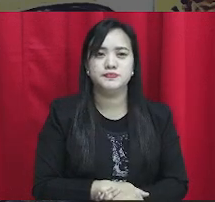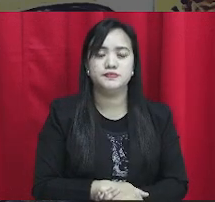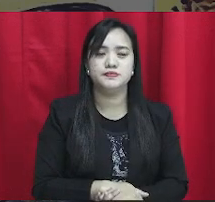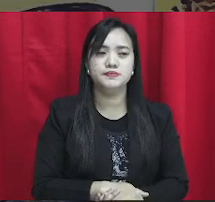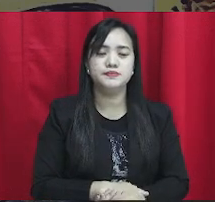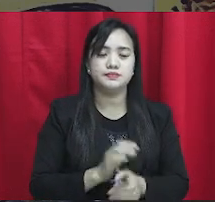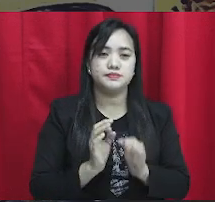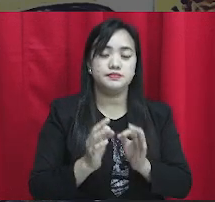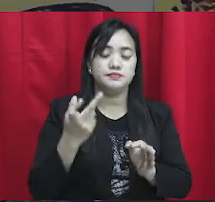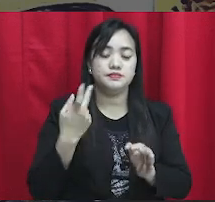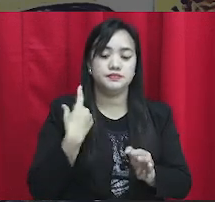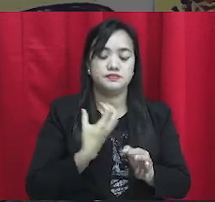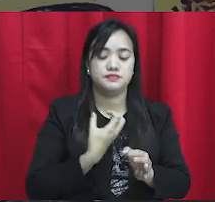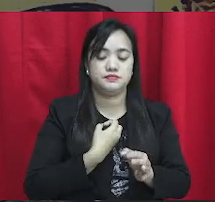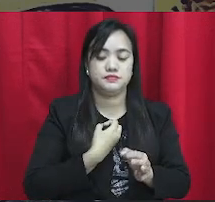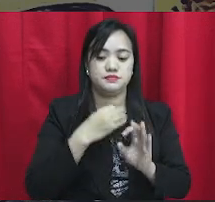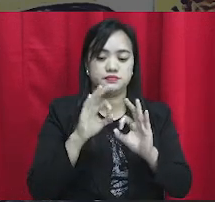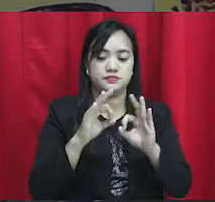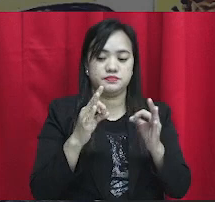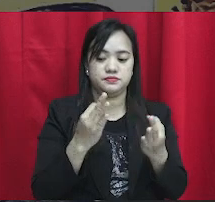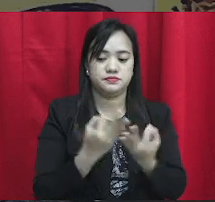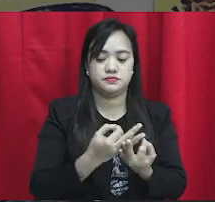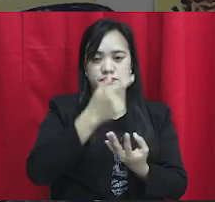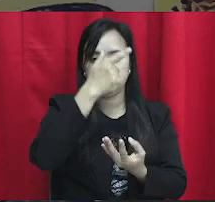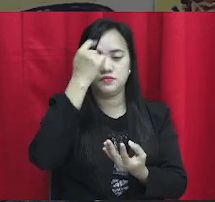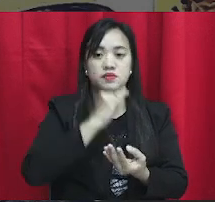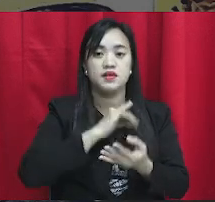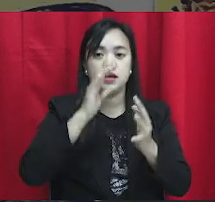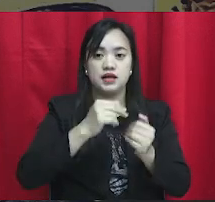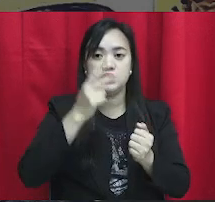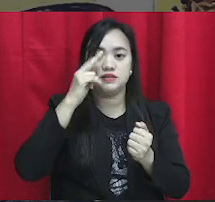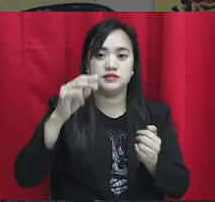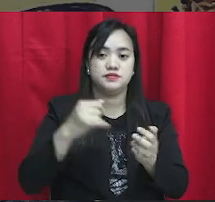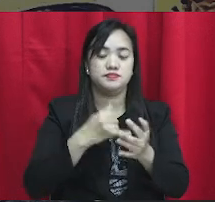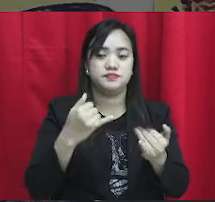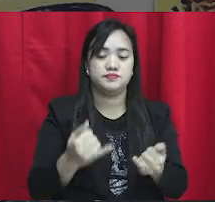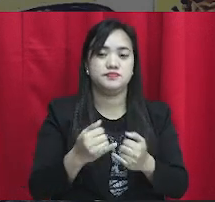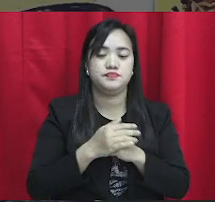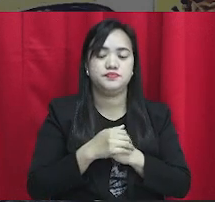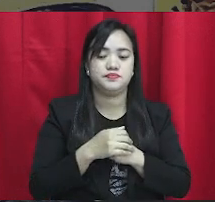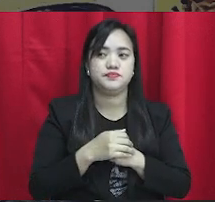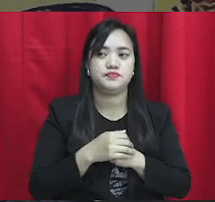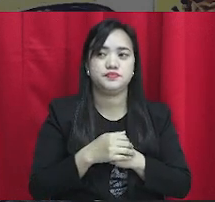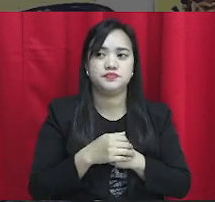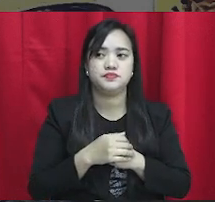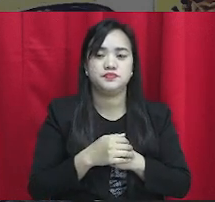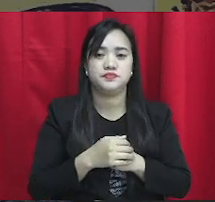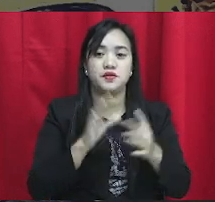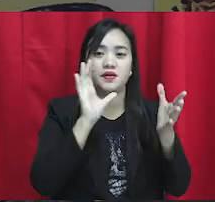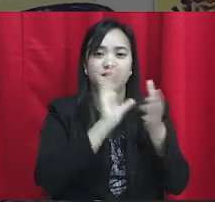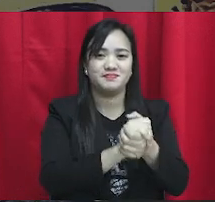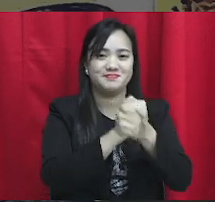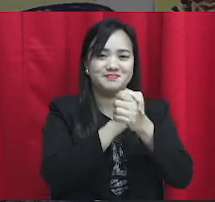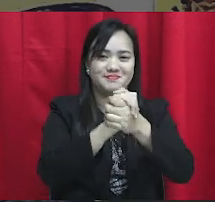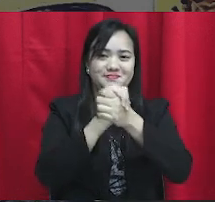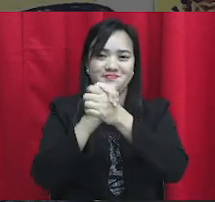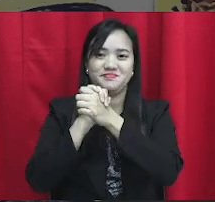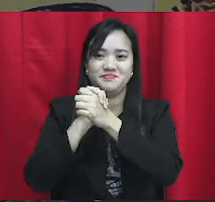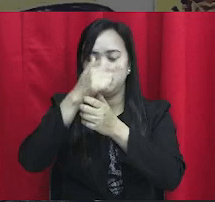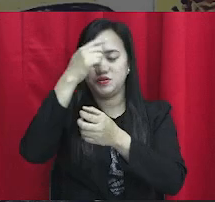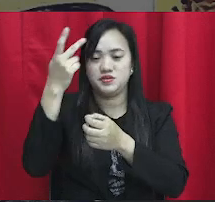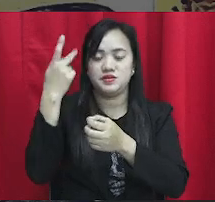anak, nakahiwalay na. Yeah, totoo po 'yan. Nakahiwalay na, nakahiwalay. Nay, congratulations. Pero meron silang time